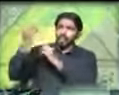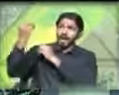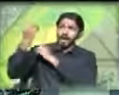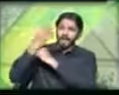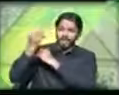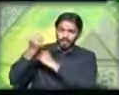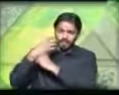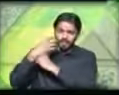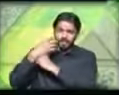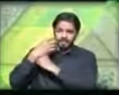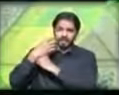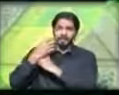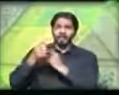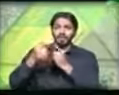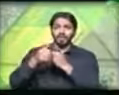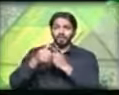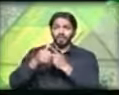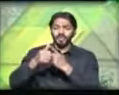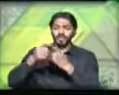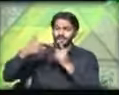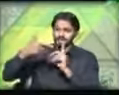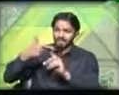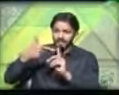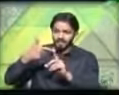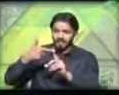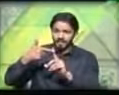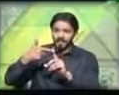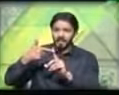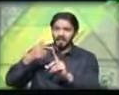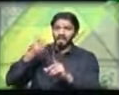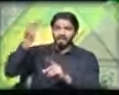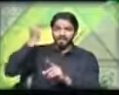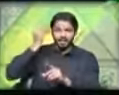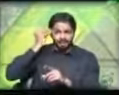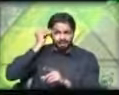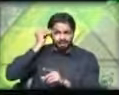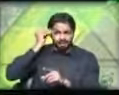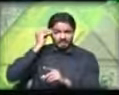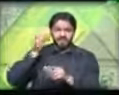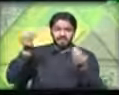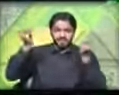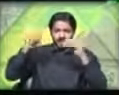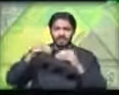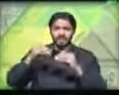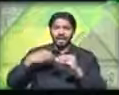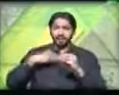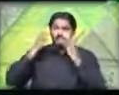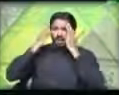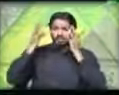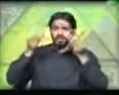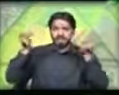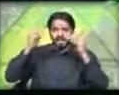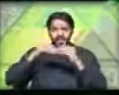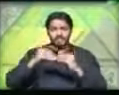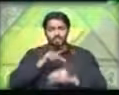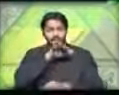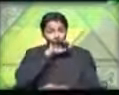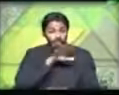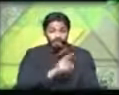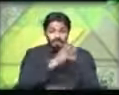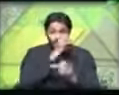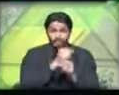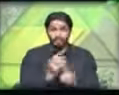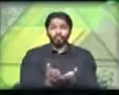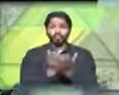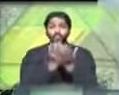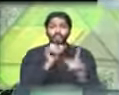ينفعني وانفعني بما علمتني، بما علمتني وزدني علما. ده كلام النبي صلى الله